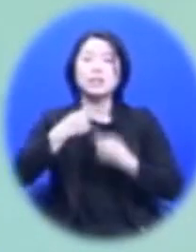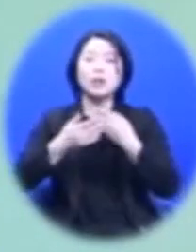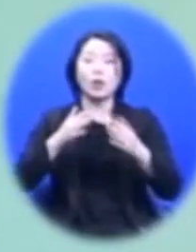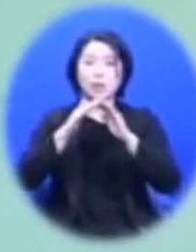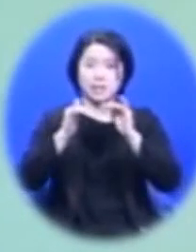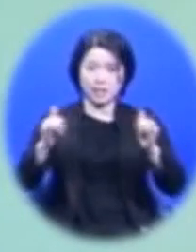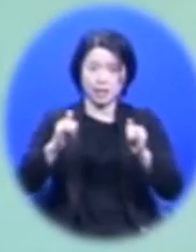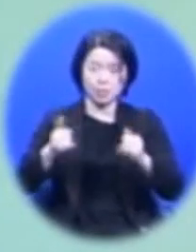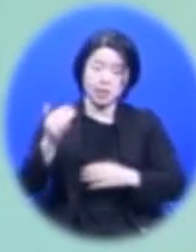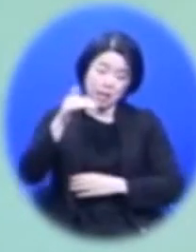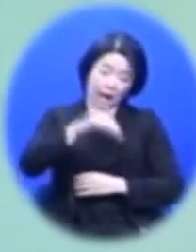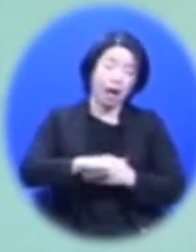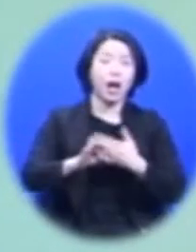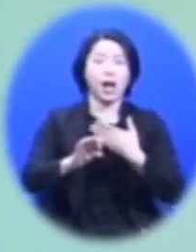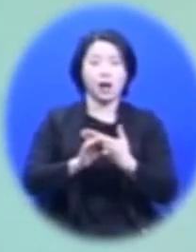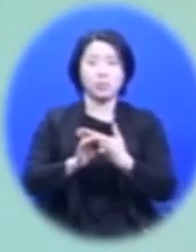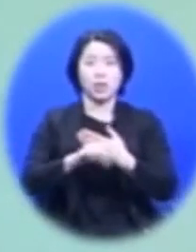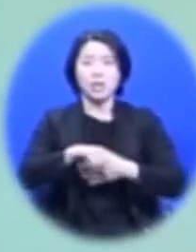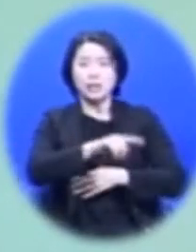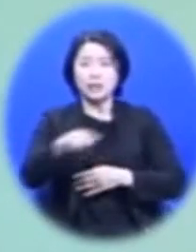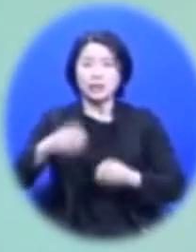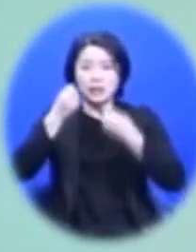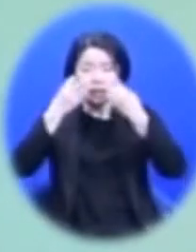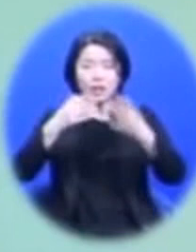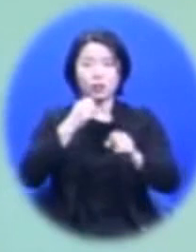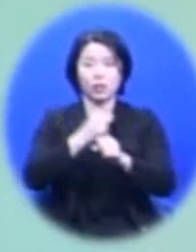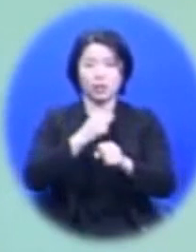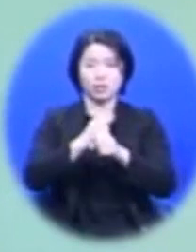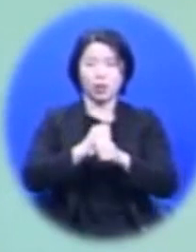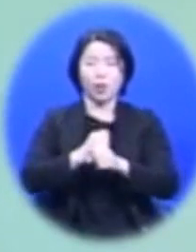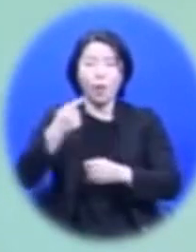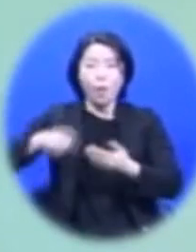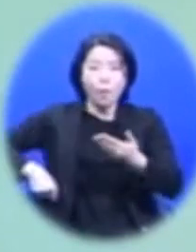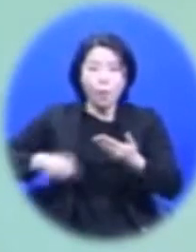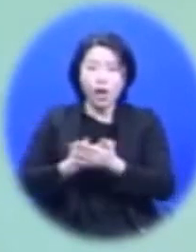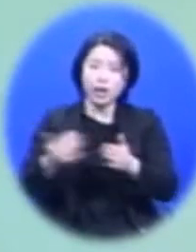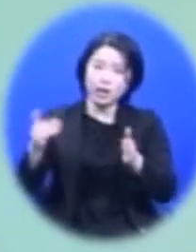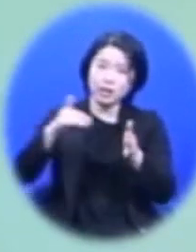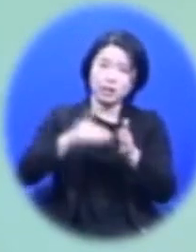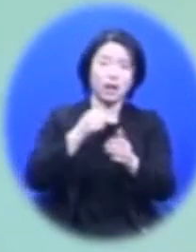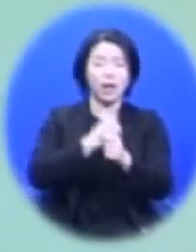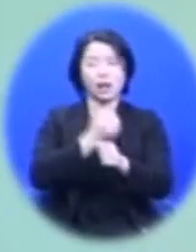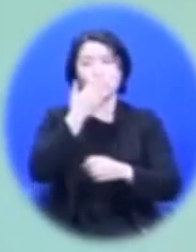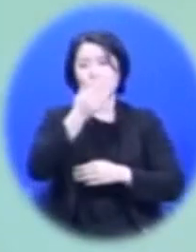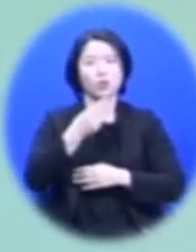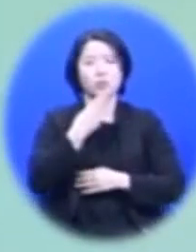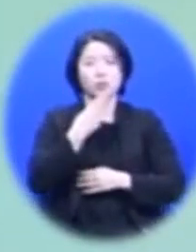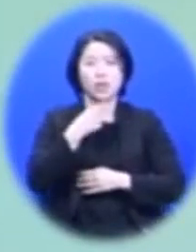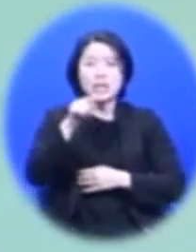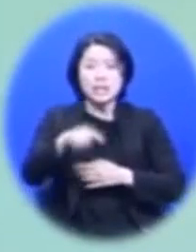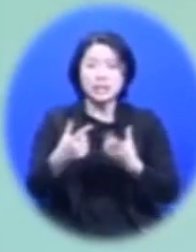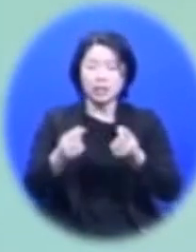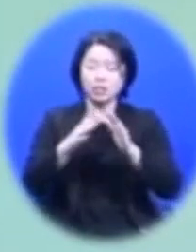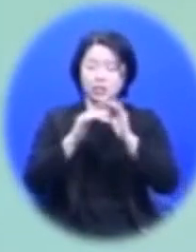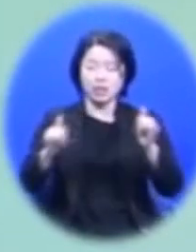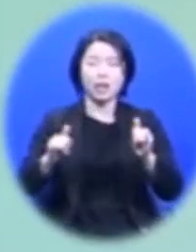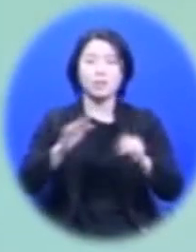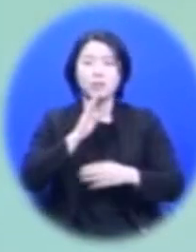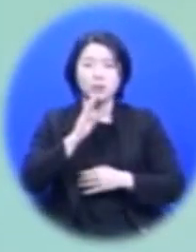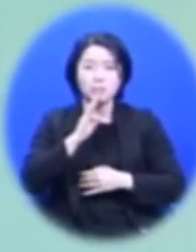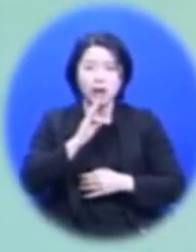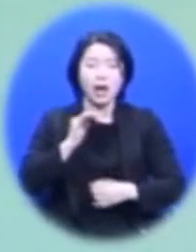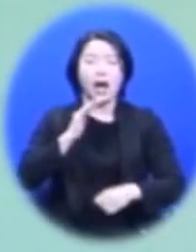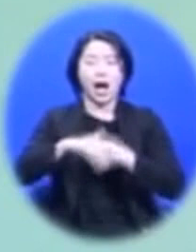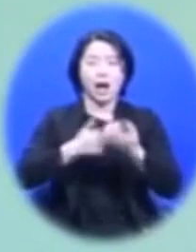사람들이 타락하면 그들을 새롭게 해서 회개에 이르게 할 수 없습니다. 그런 사람들이야말로